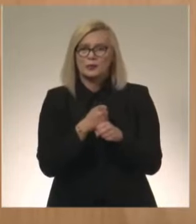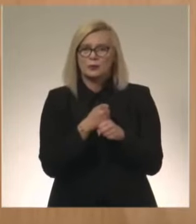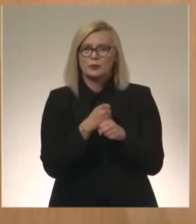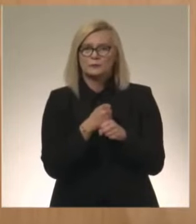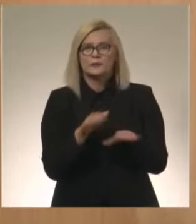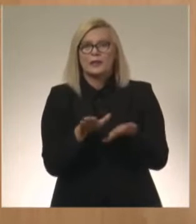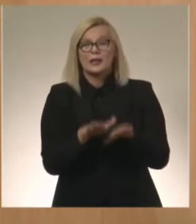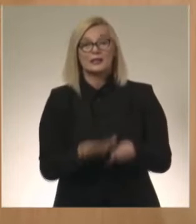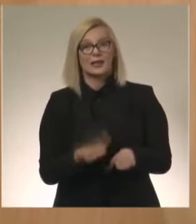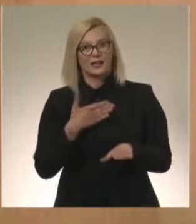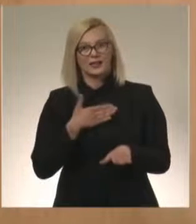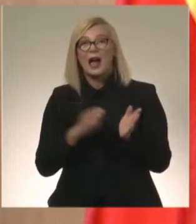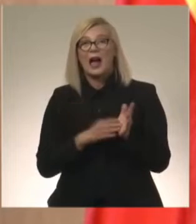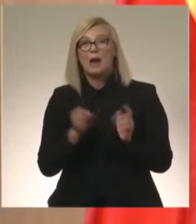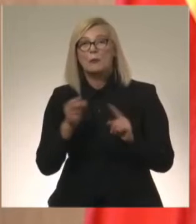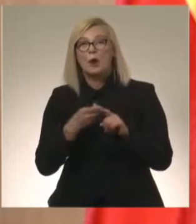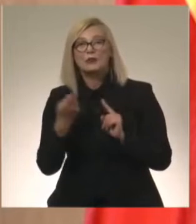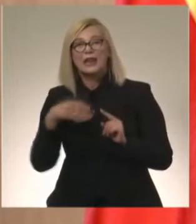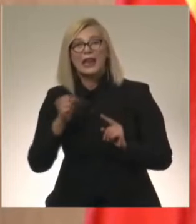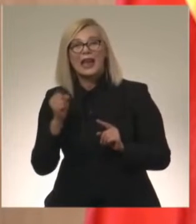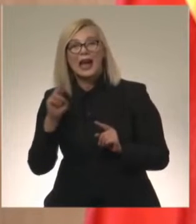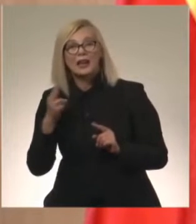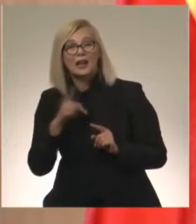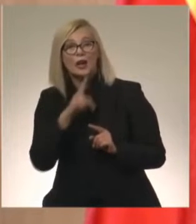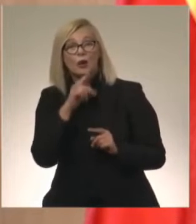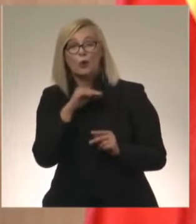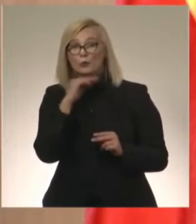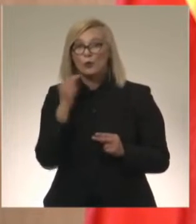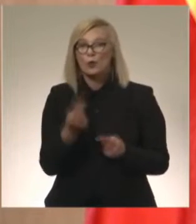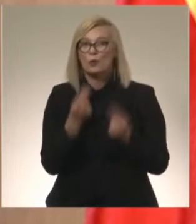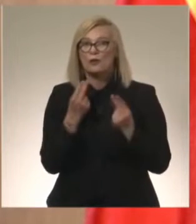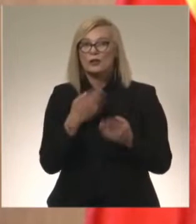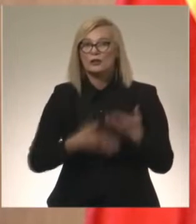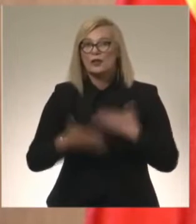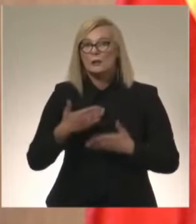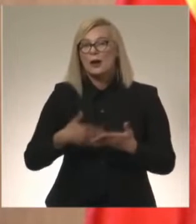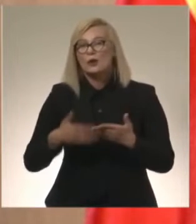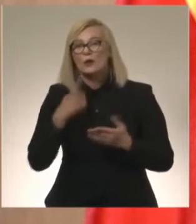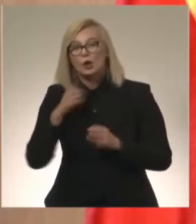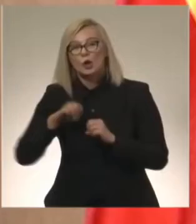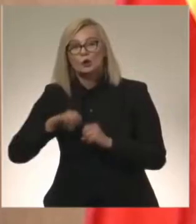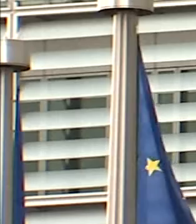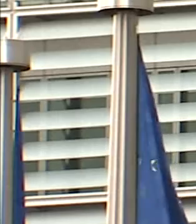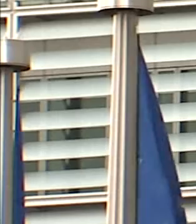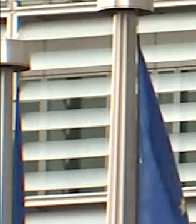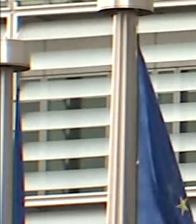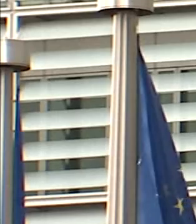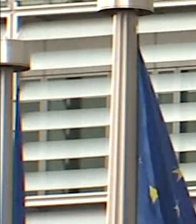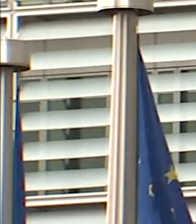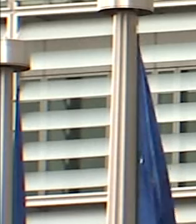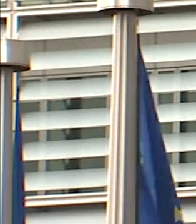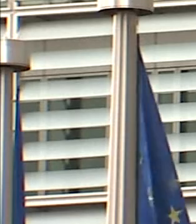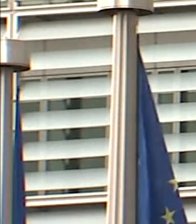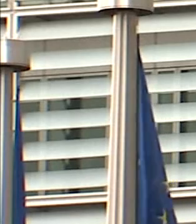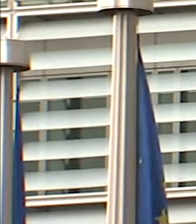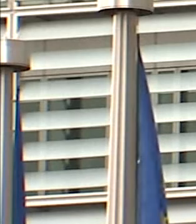komisioneve historike. Ndërkaq kryeministri Dimitar Kovacevski theksoi se zgjerimi i BE-s në thelb mbetet